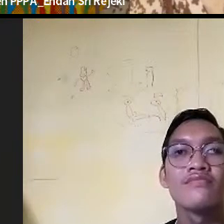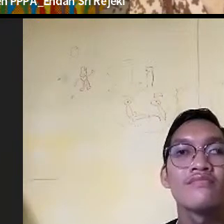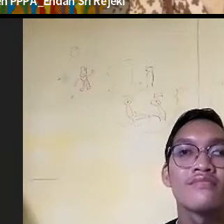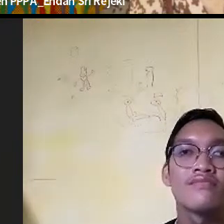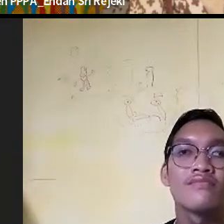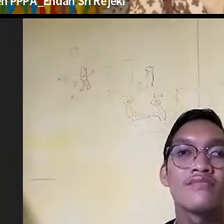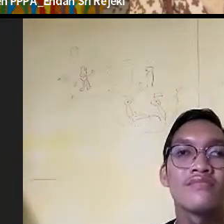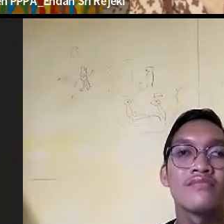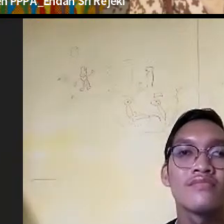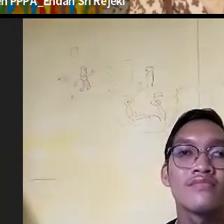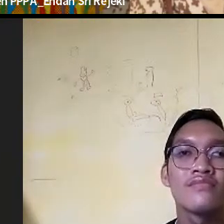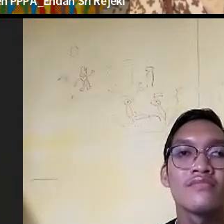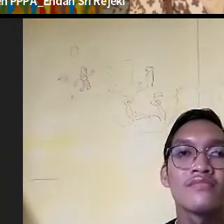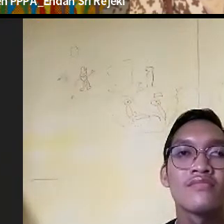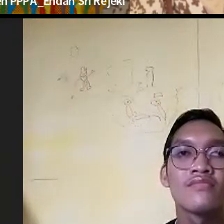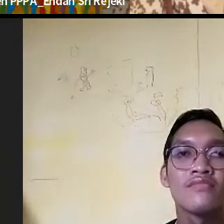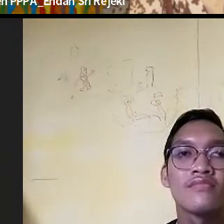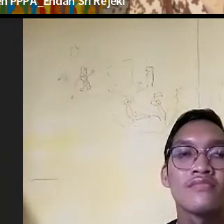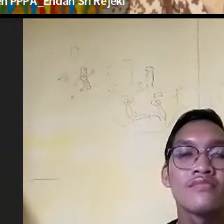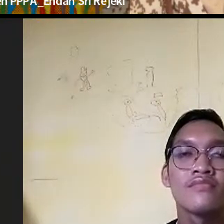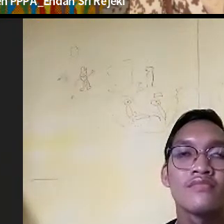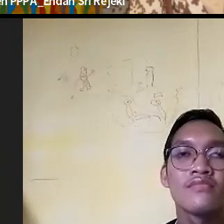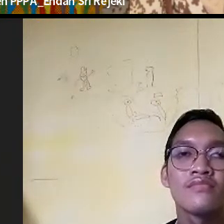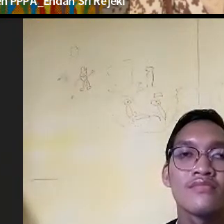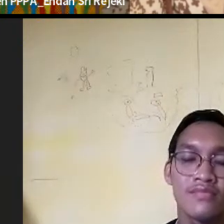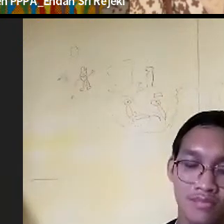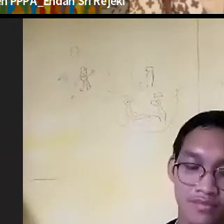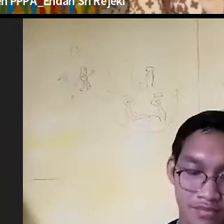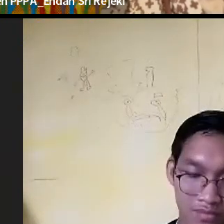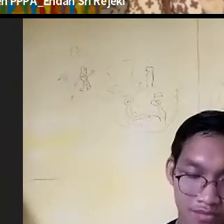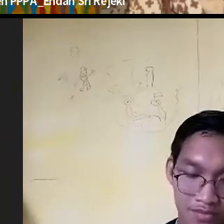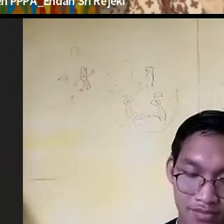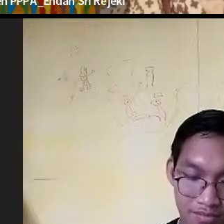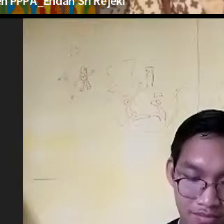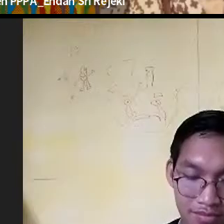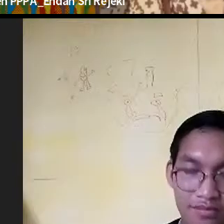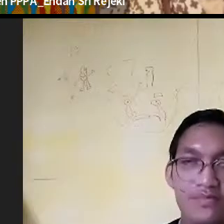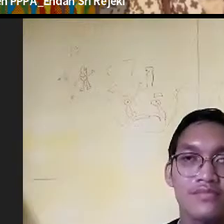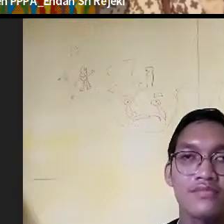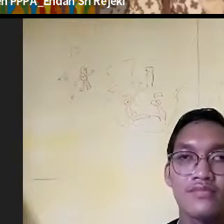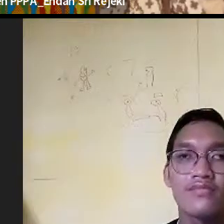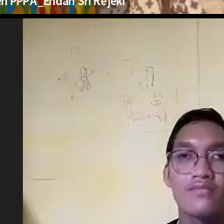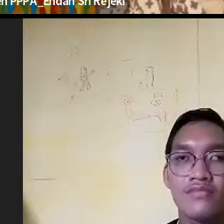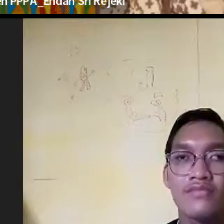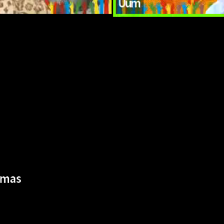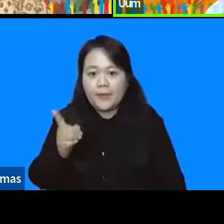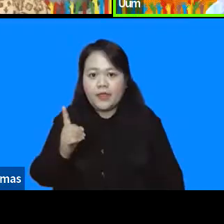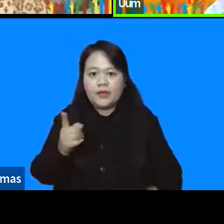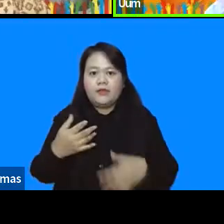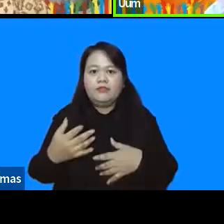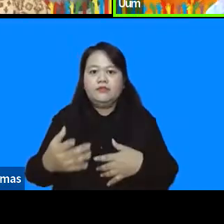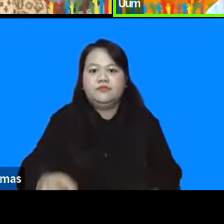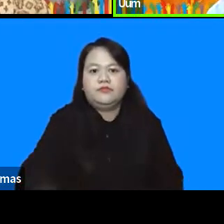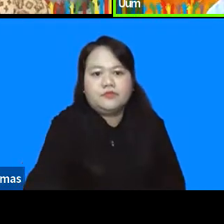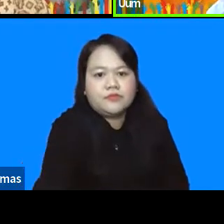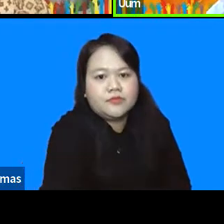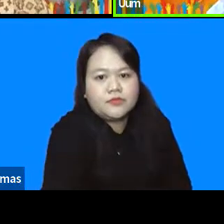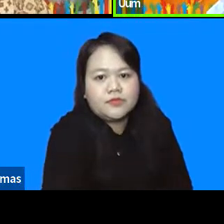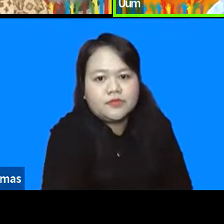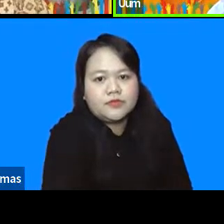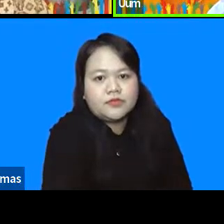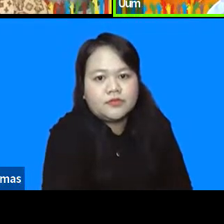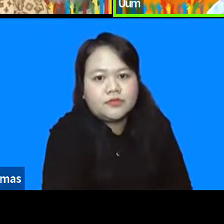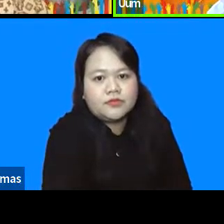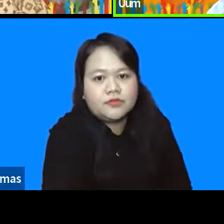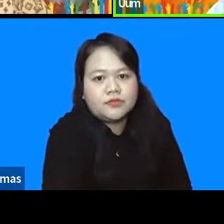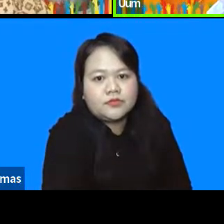itu terdapat beberapa kesamaan gitu ya, antara yang dibawa oleh apa ya, oleh dari 7 komunitas, kemudian